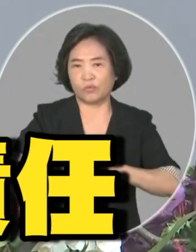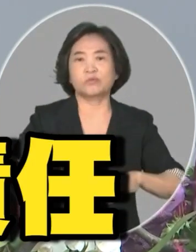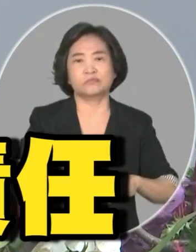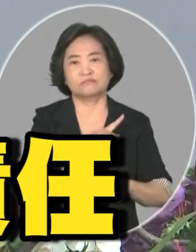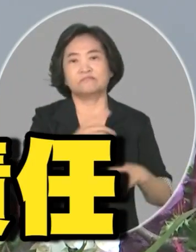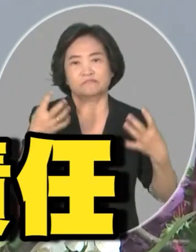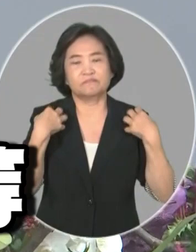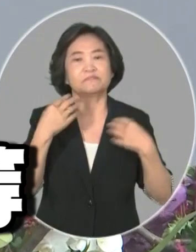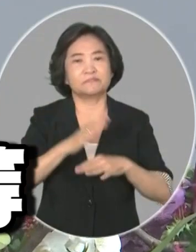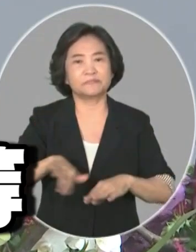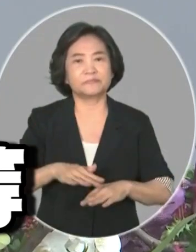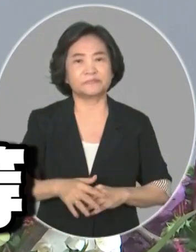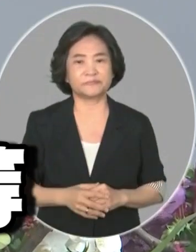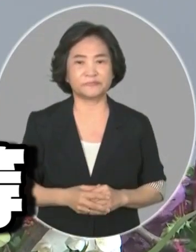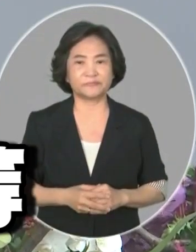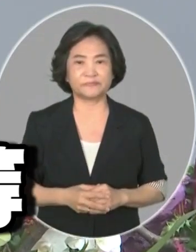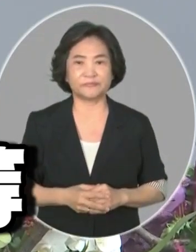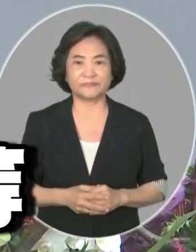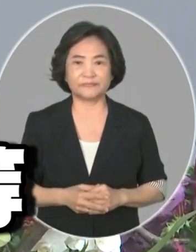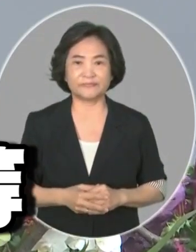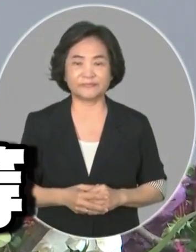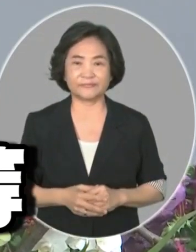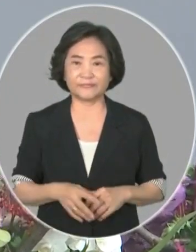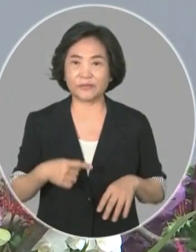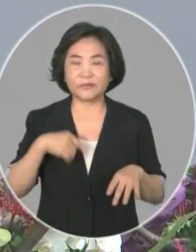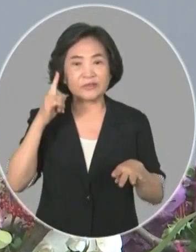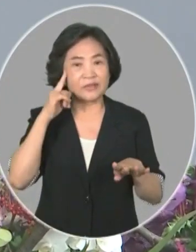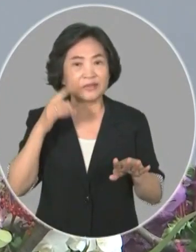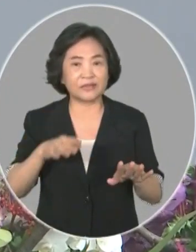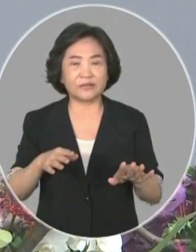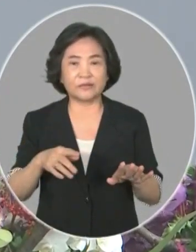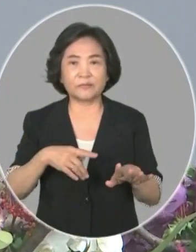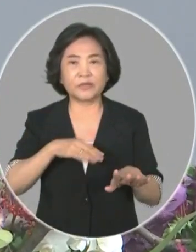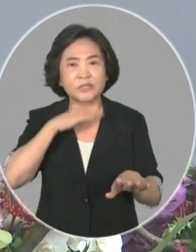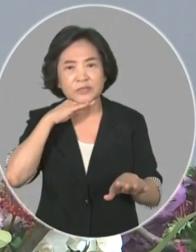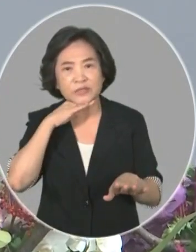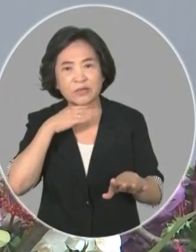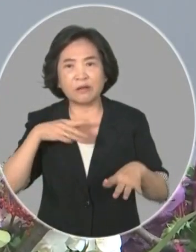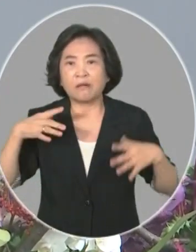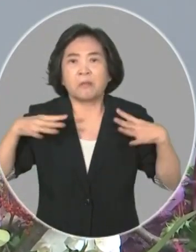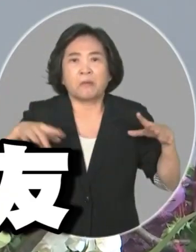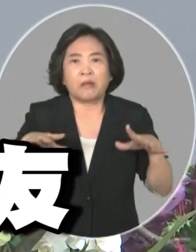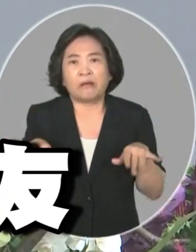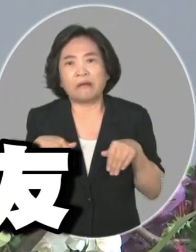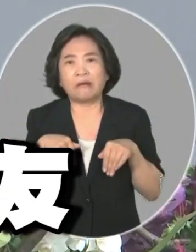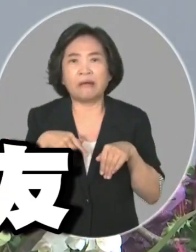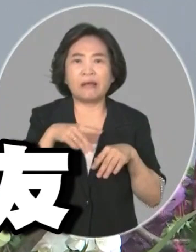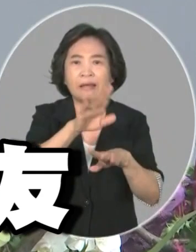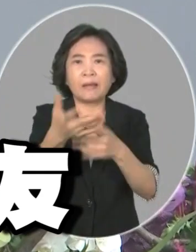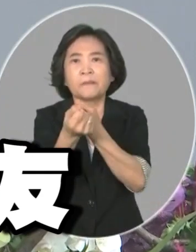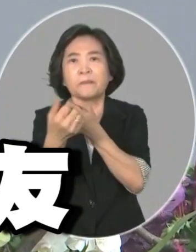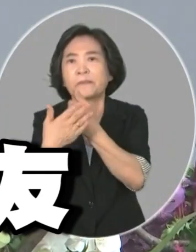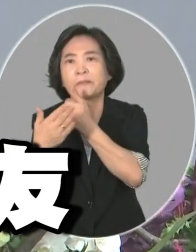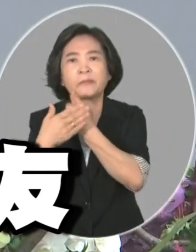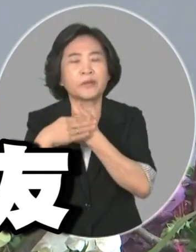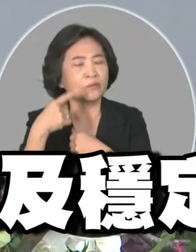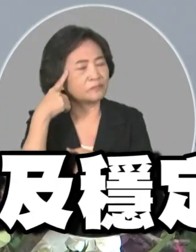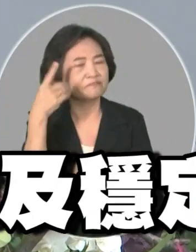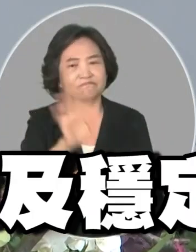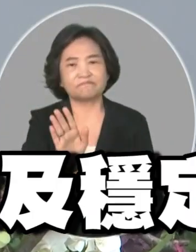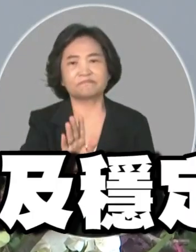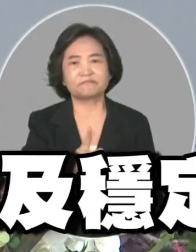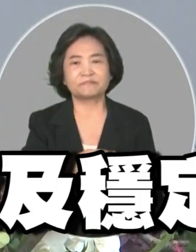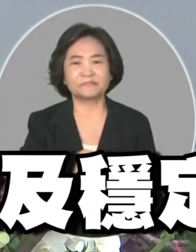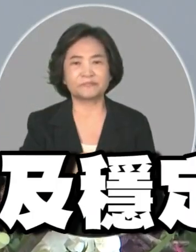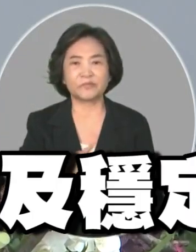任，我们不会坐等命运被决定，我们也会和盟友共